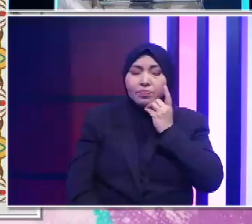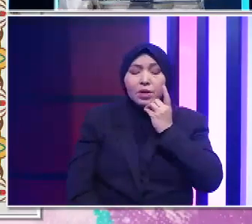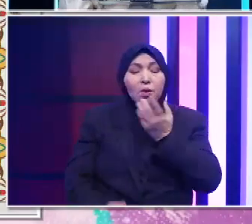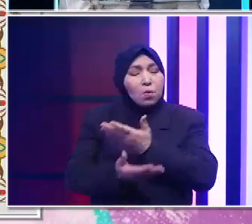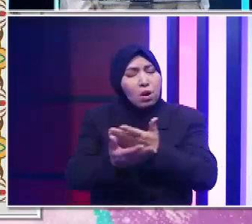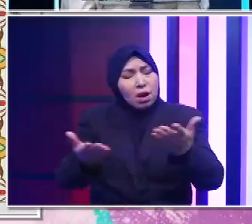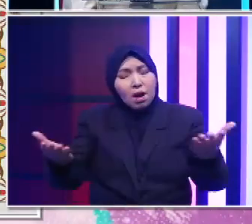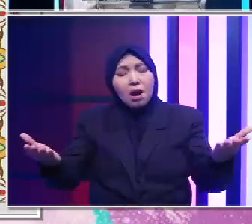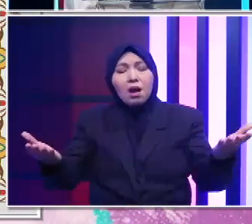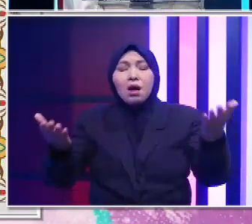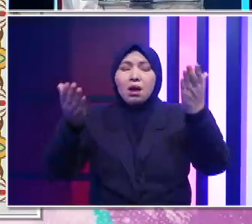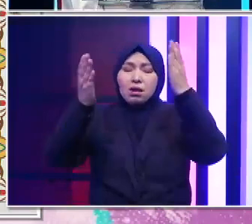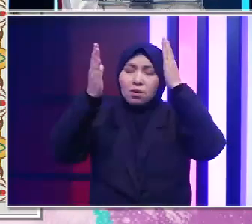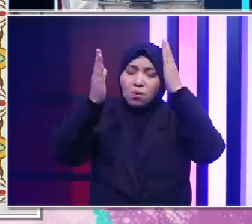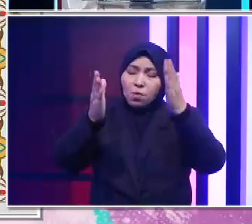Oh ya